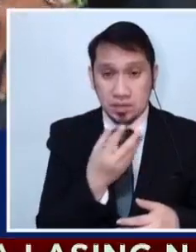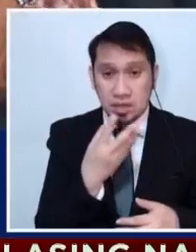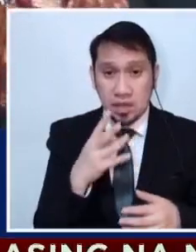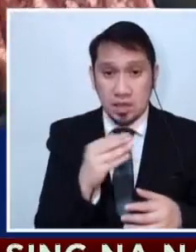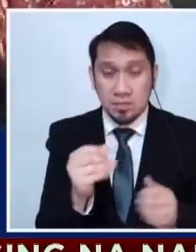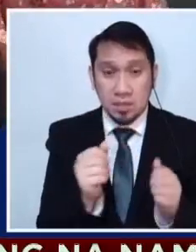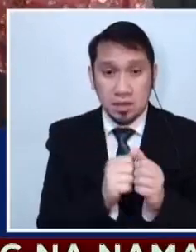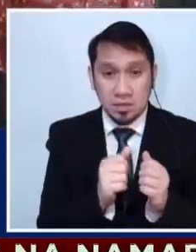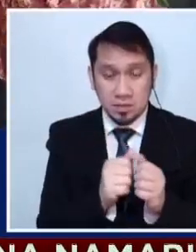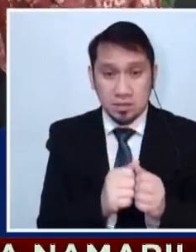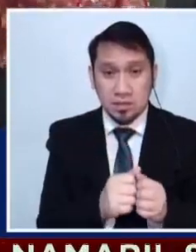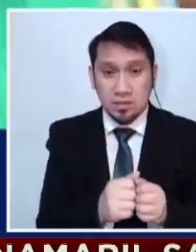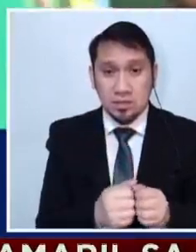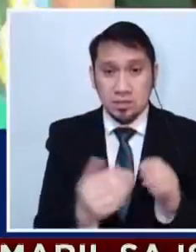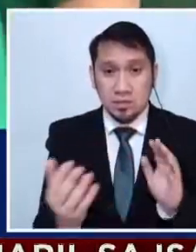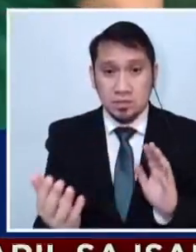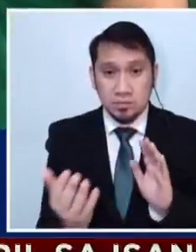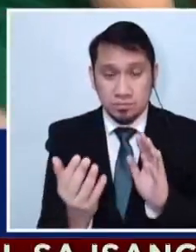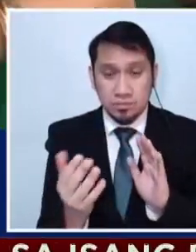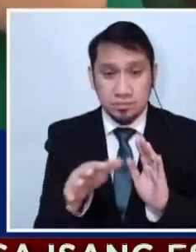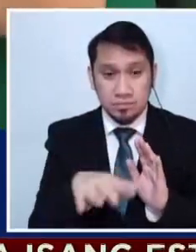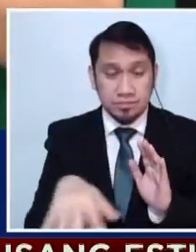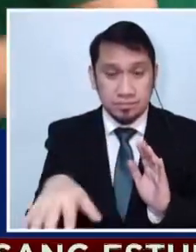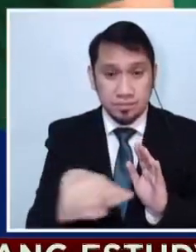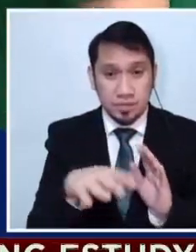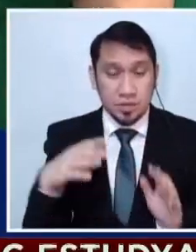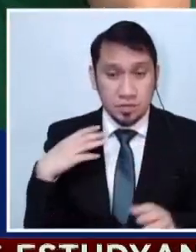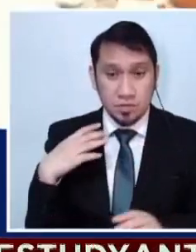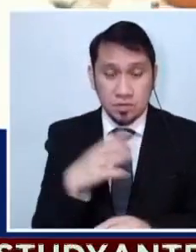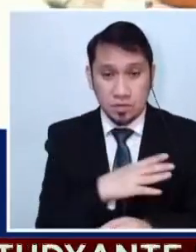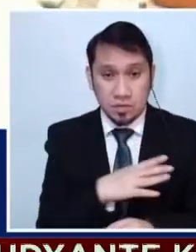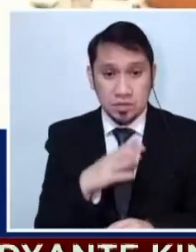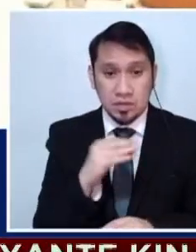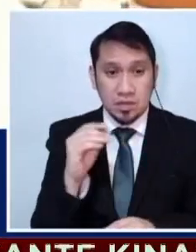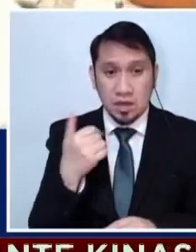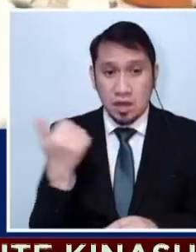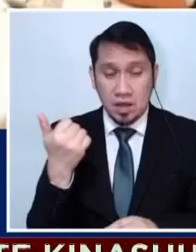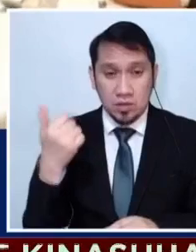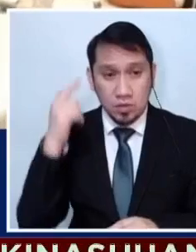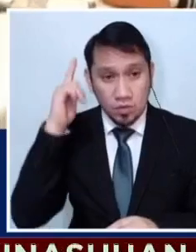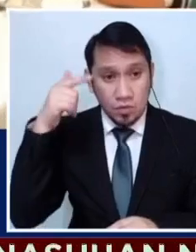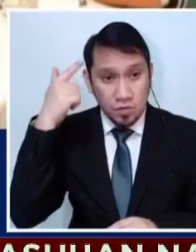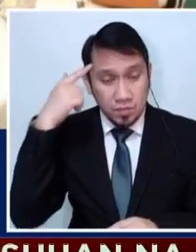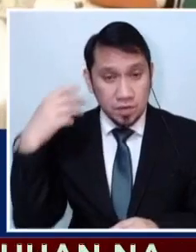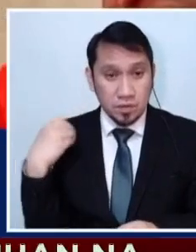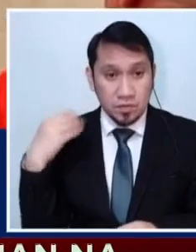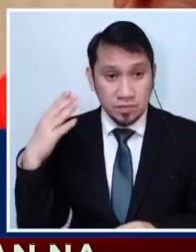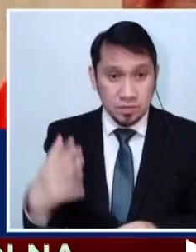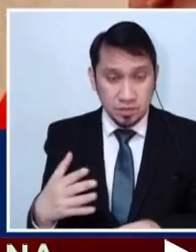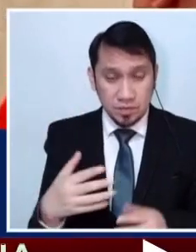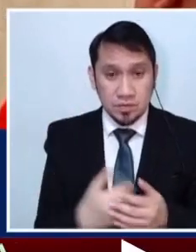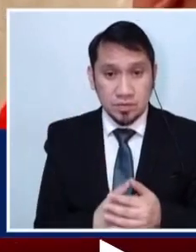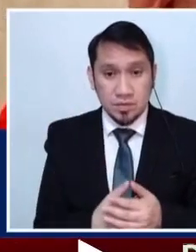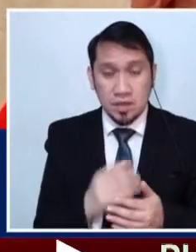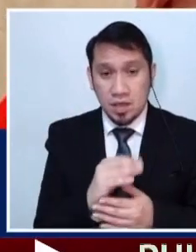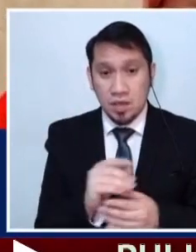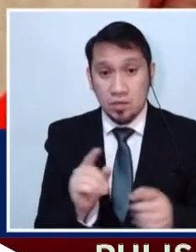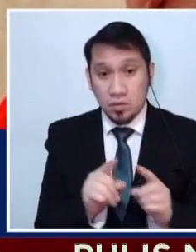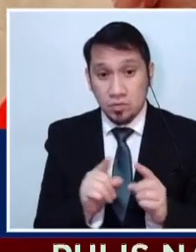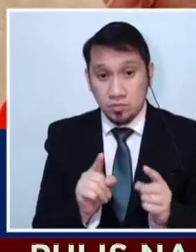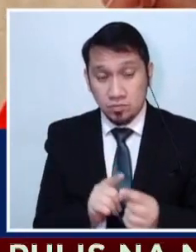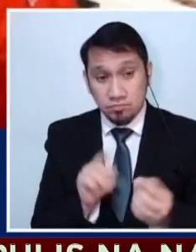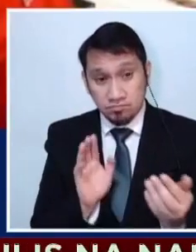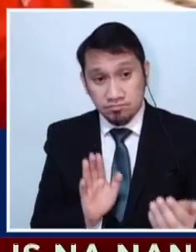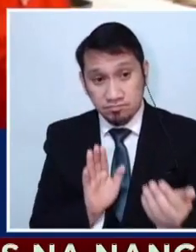para humarap sa mga alkalde at kongresista ng Negros Occidental. Hinarap din nila sa pulong ang sugar planters at iba pang